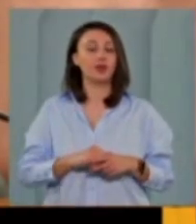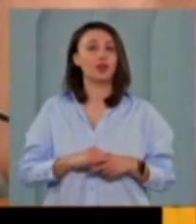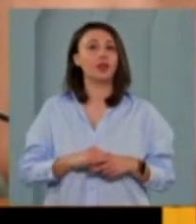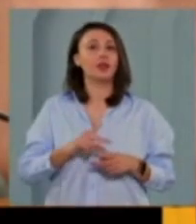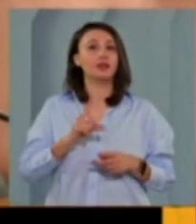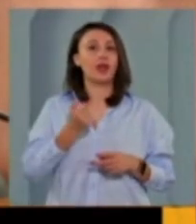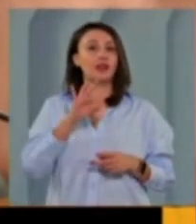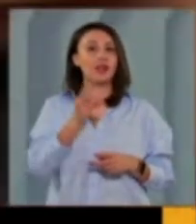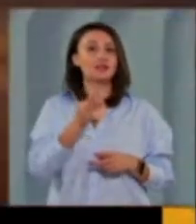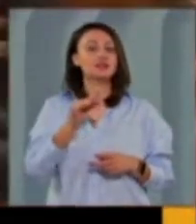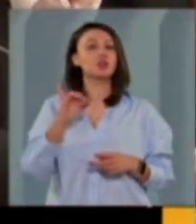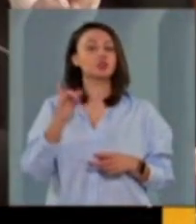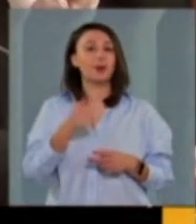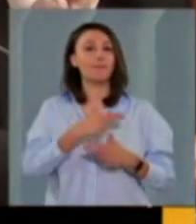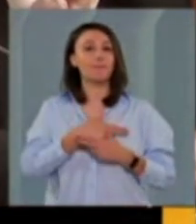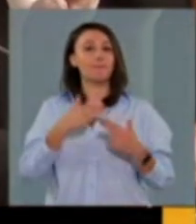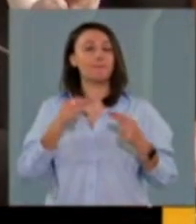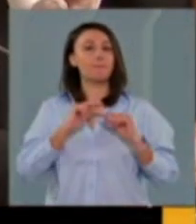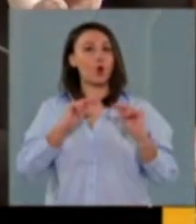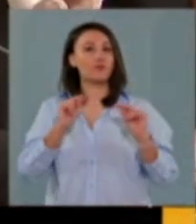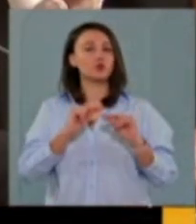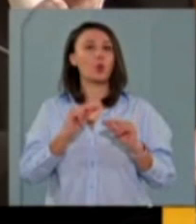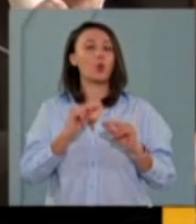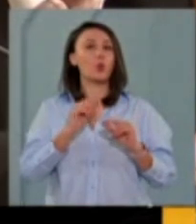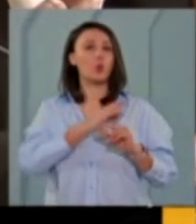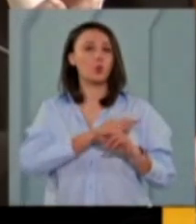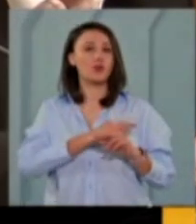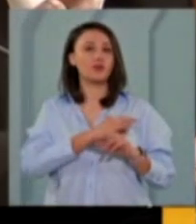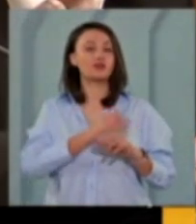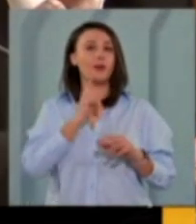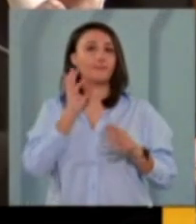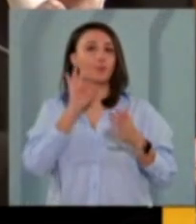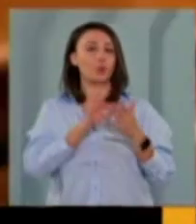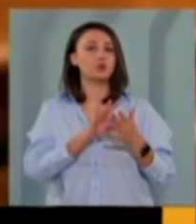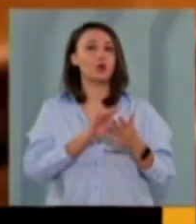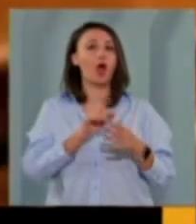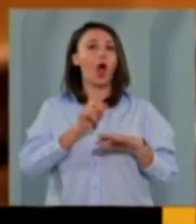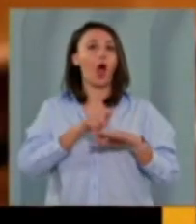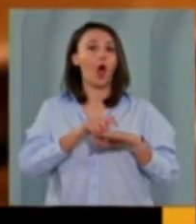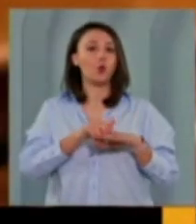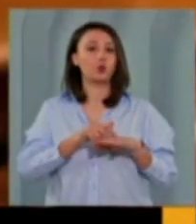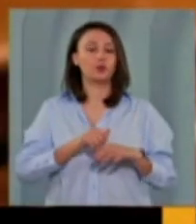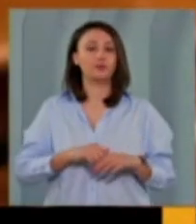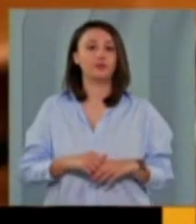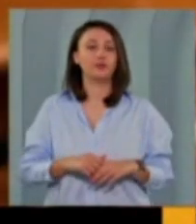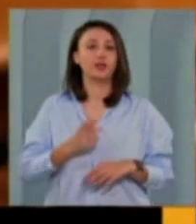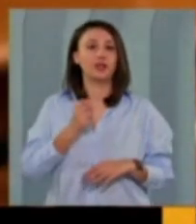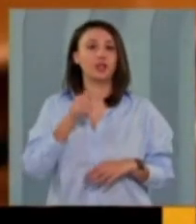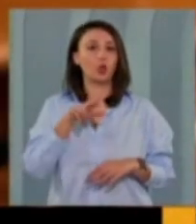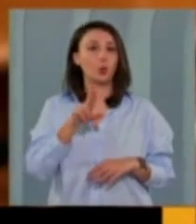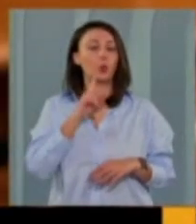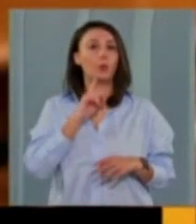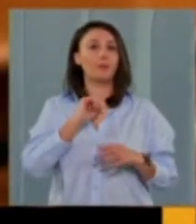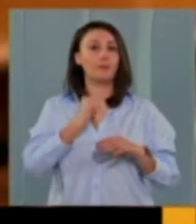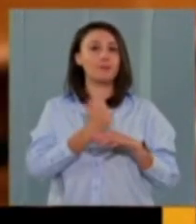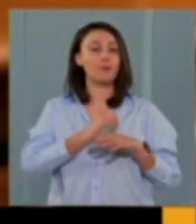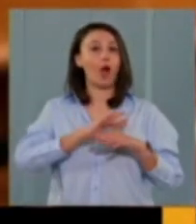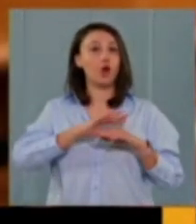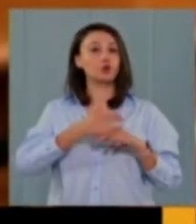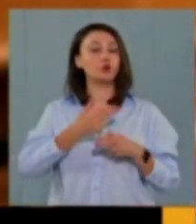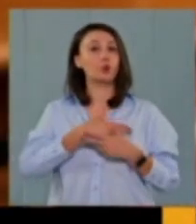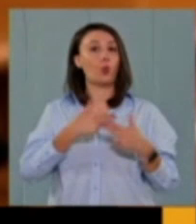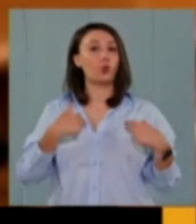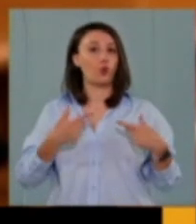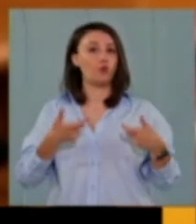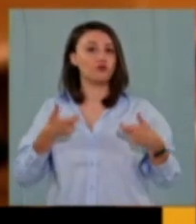Cristi danileț iar profesorul Universitar Ioan Sabău Pop a fost propunerea aur Bogdan Licu prima drum cool procurorului General al